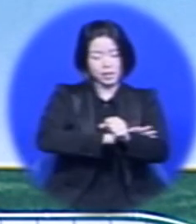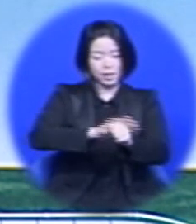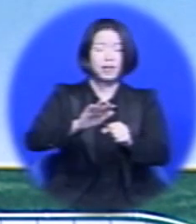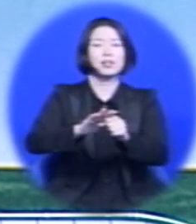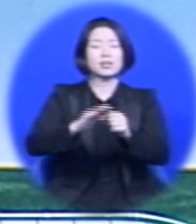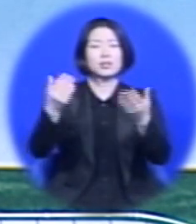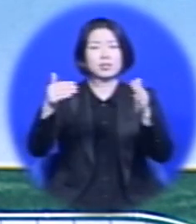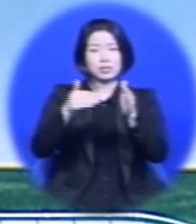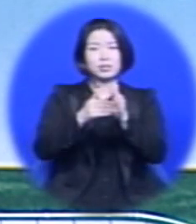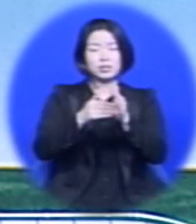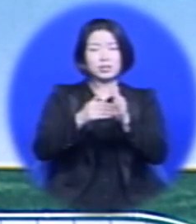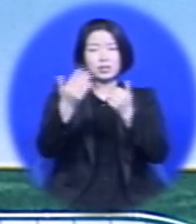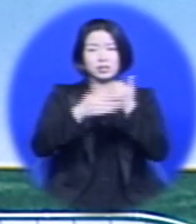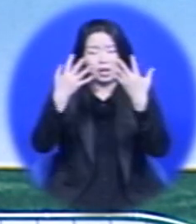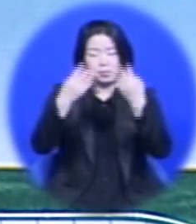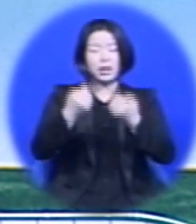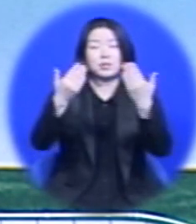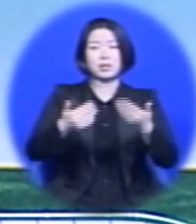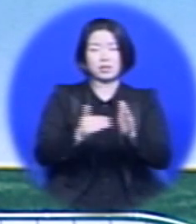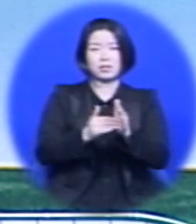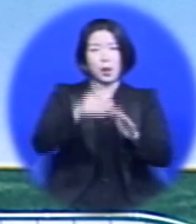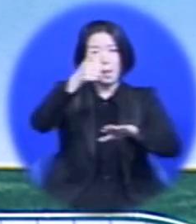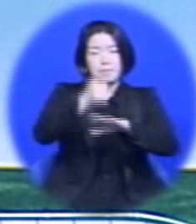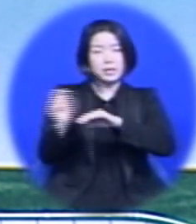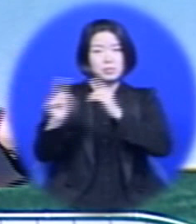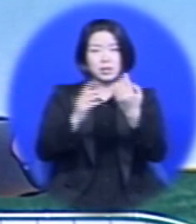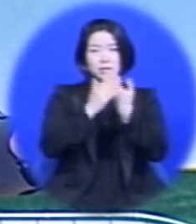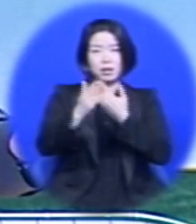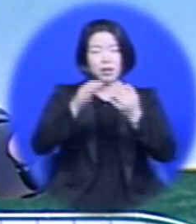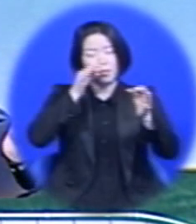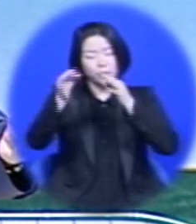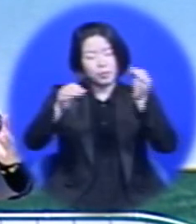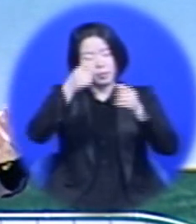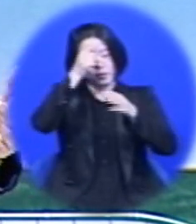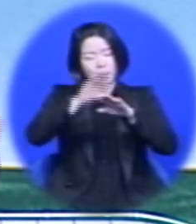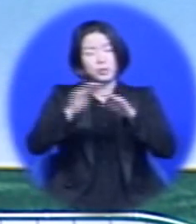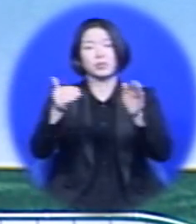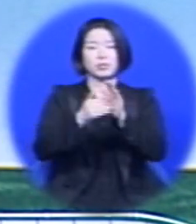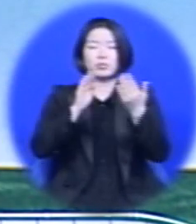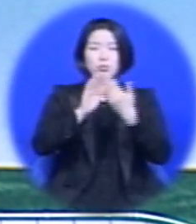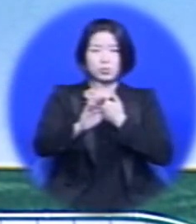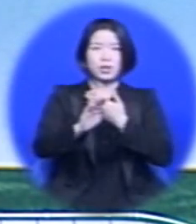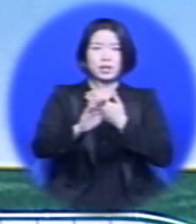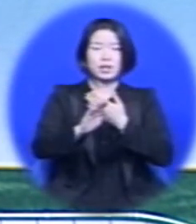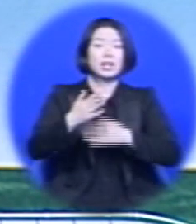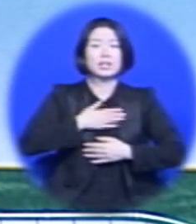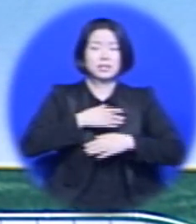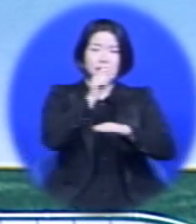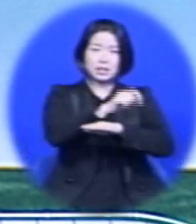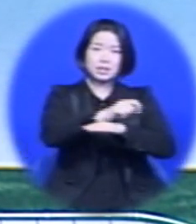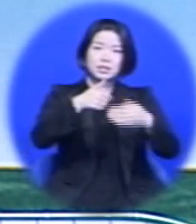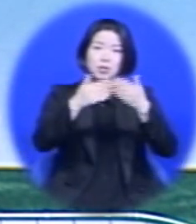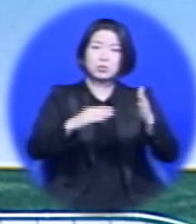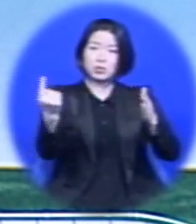많이 받았습니다 마지막 집회가 끝나고 통성기도가 끝나고 그리고 제 사무실에 들어갔을